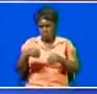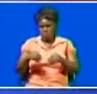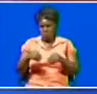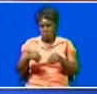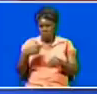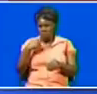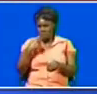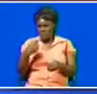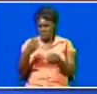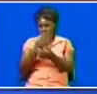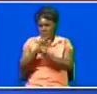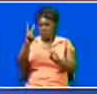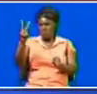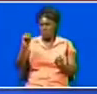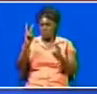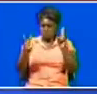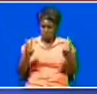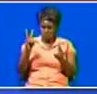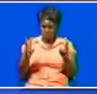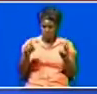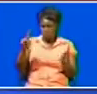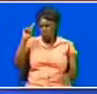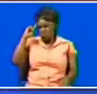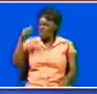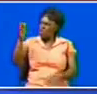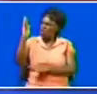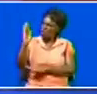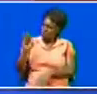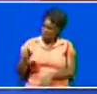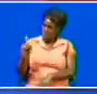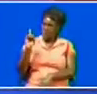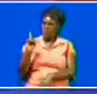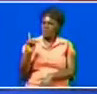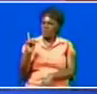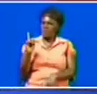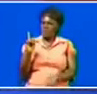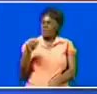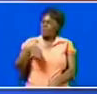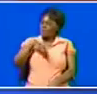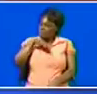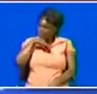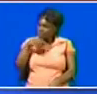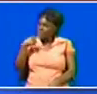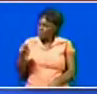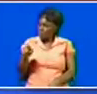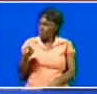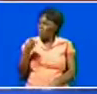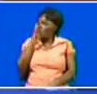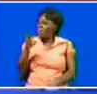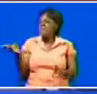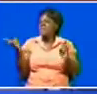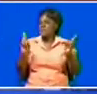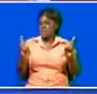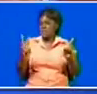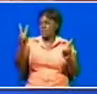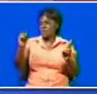Ruto amesema ati atakuwa rais 2022. Kwani wewe unafikiri wewe ndio Mungu? Tunataka tukuambia wewe Raila, ujipange, tukutane